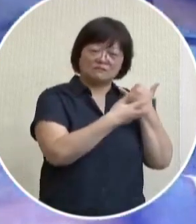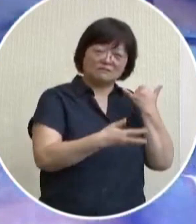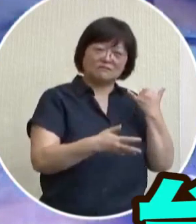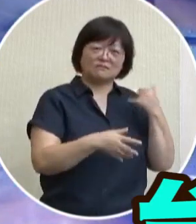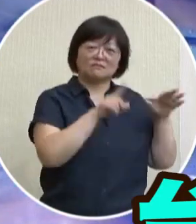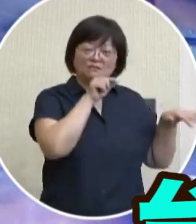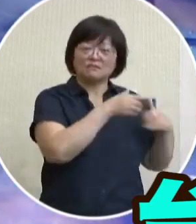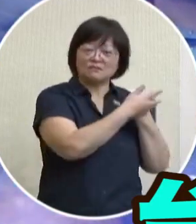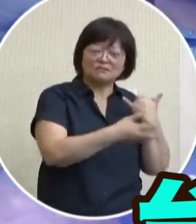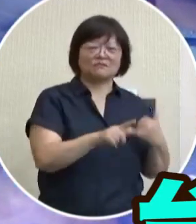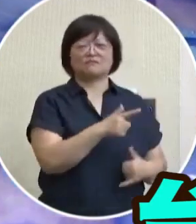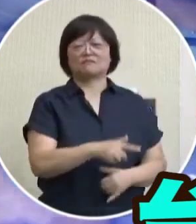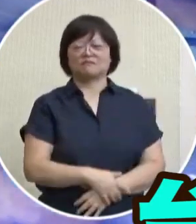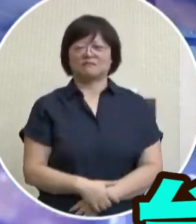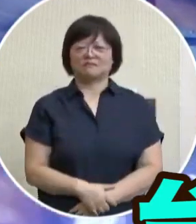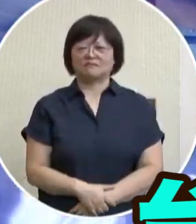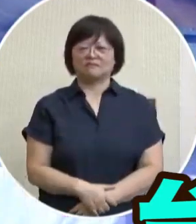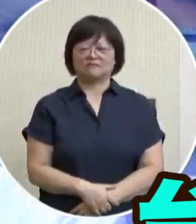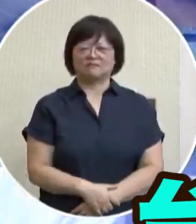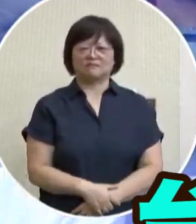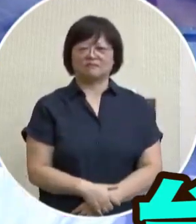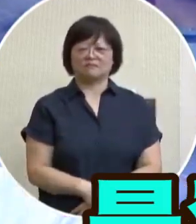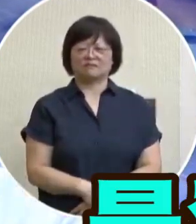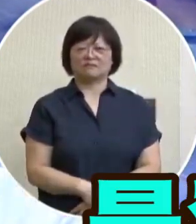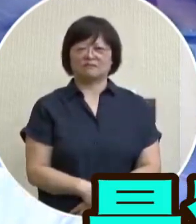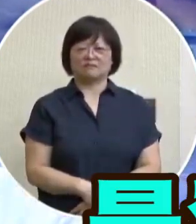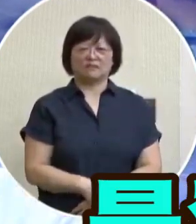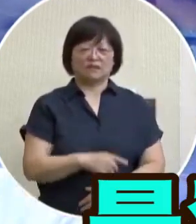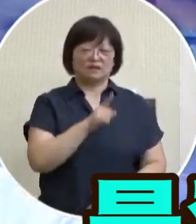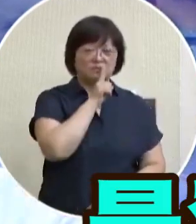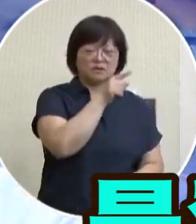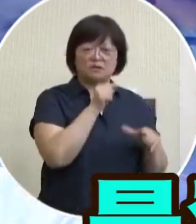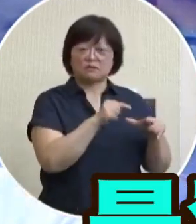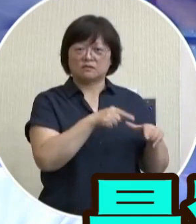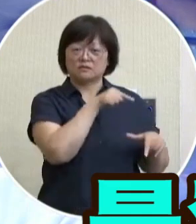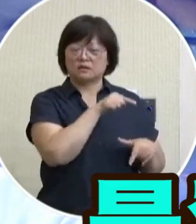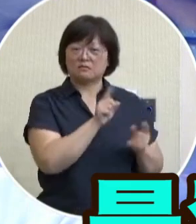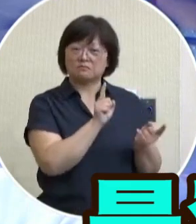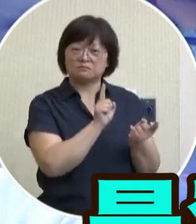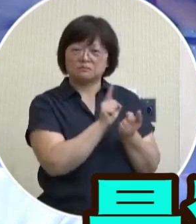也不是台湾一个公司的问题，是他全世界所有